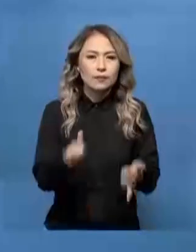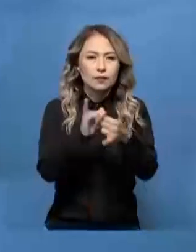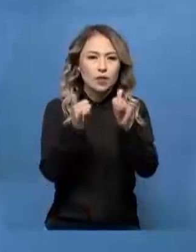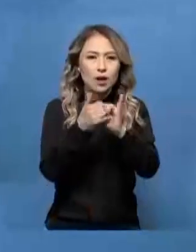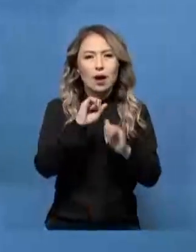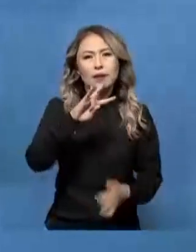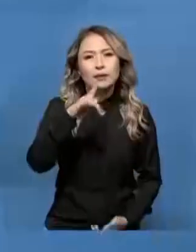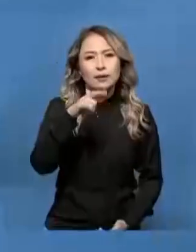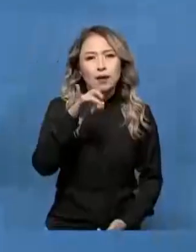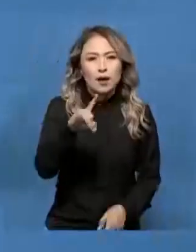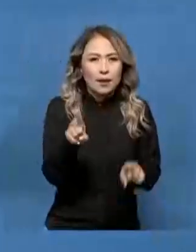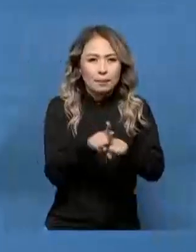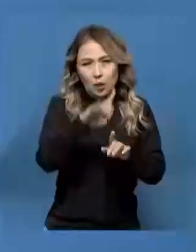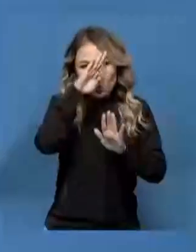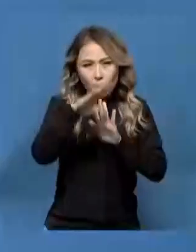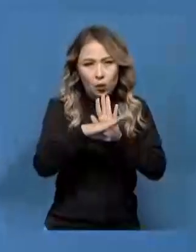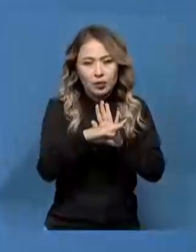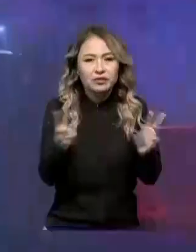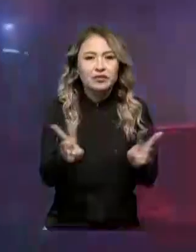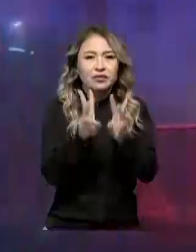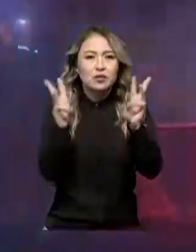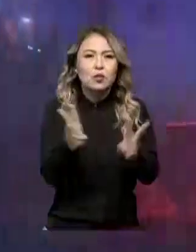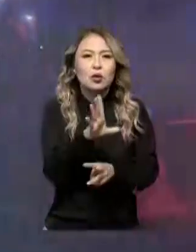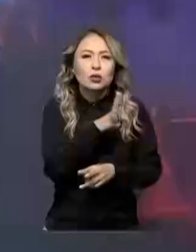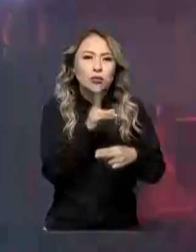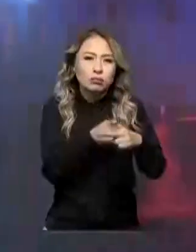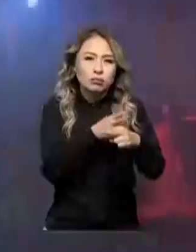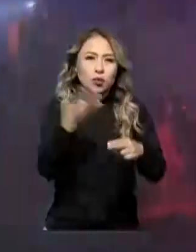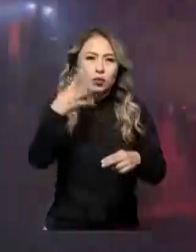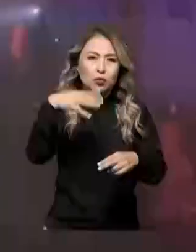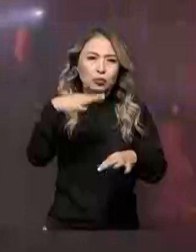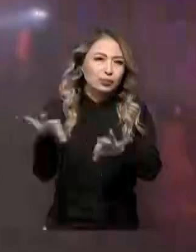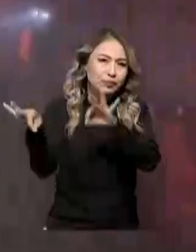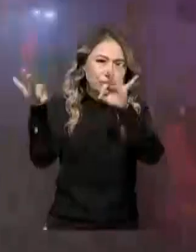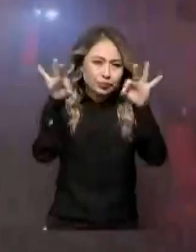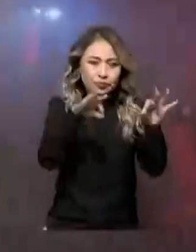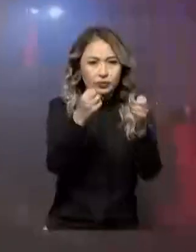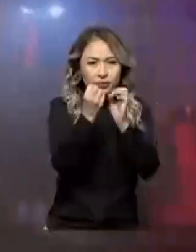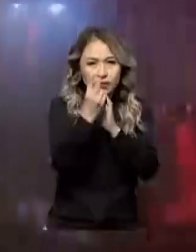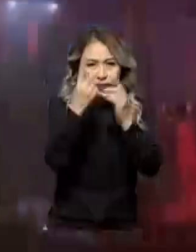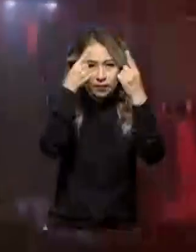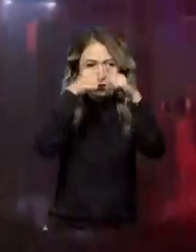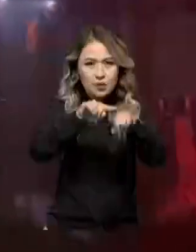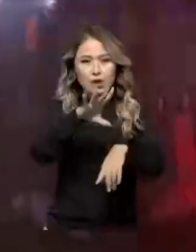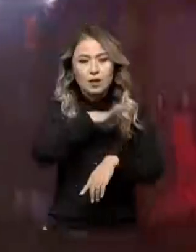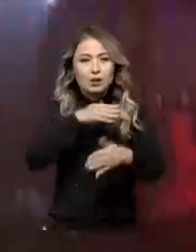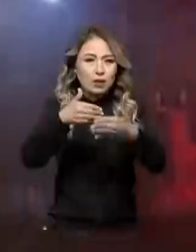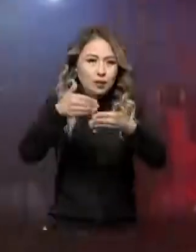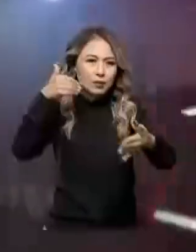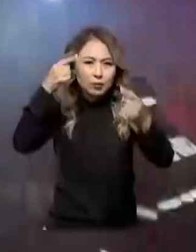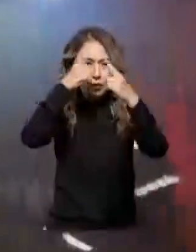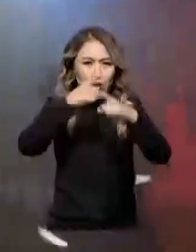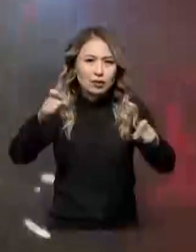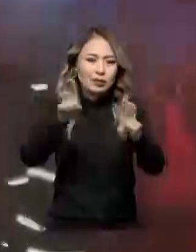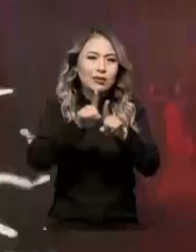Өскеменде ангар үлгісіндегі қойма өртеніп жатыр. Тілсіз жаумен күреске 40 өрт сөндірушімен 12 техника жұмылдырылды. Алдын ала